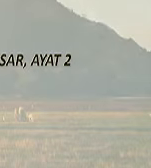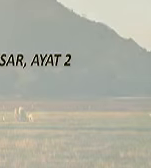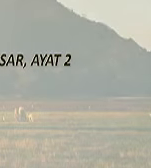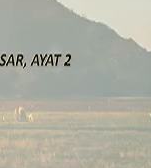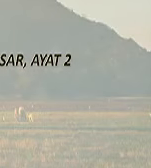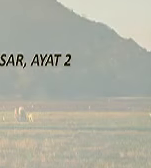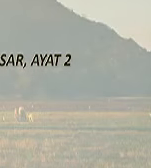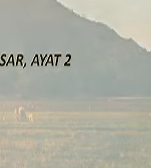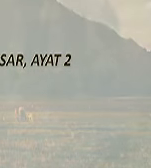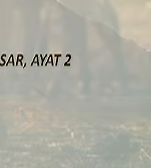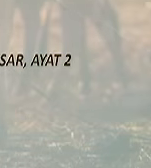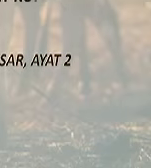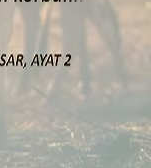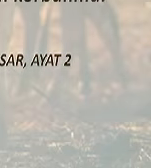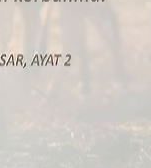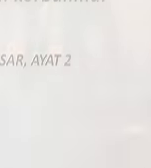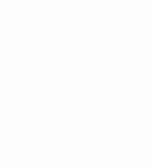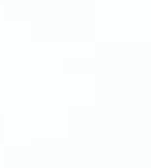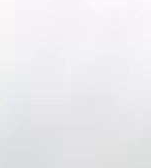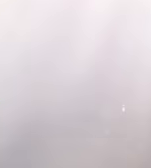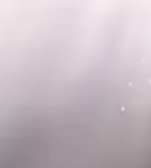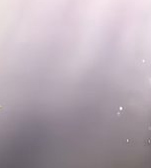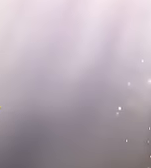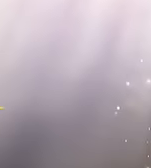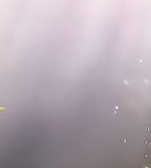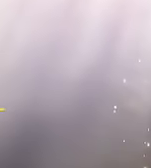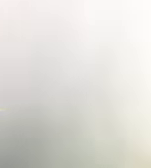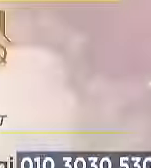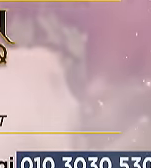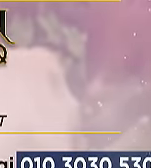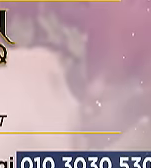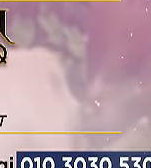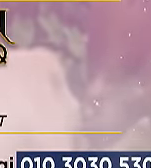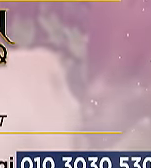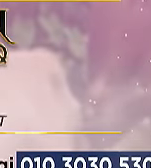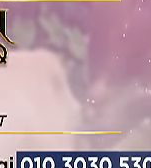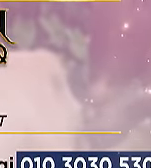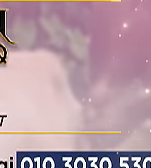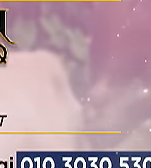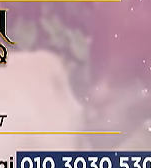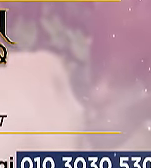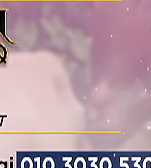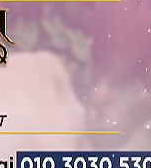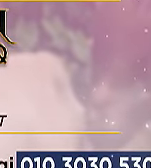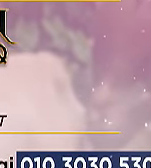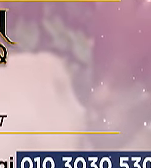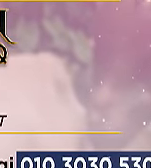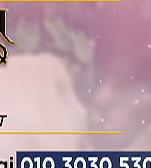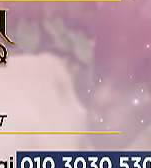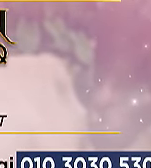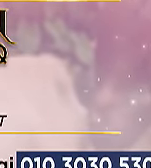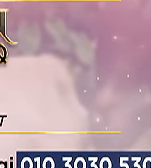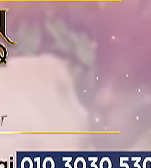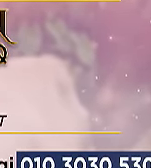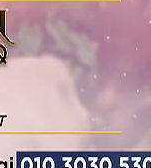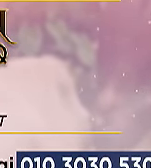Maka tunaikanlah solat dan sembelih haiwan korbanmu. Rebutlah peluang ini. Ayo laksanakan ibadat korban bersama Yayasan